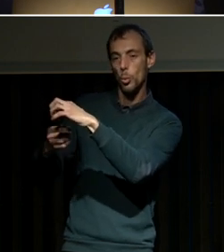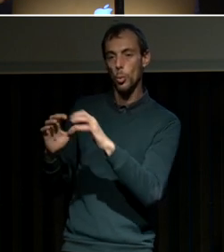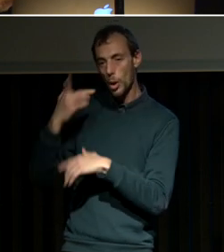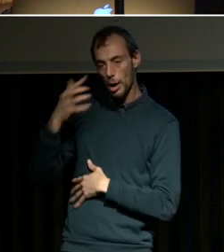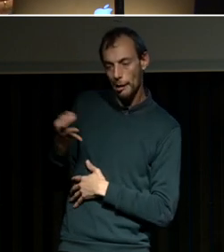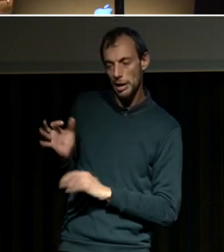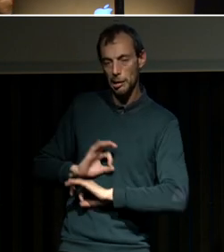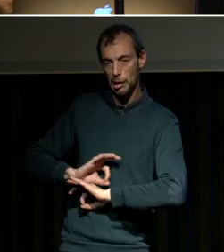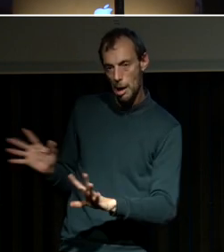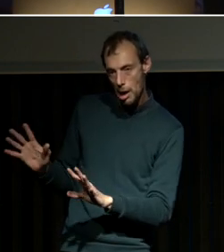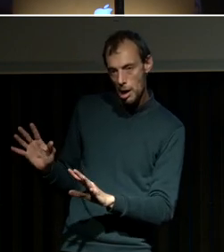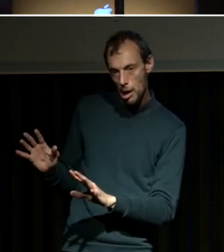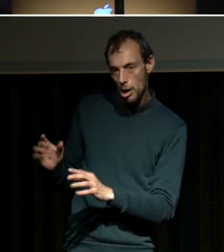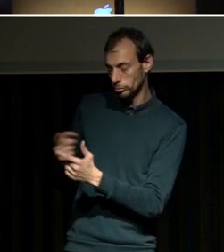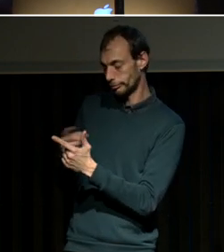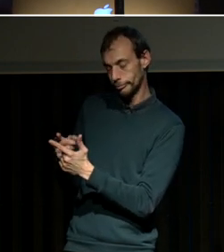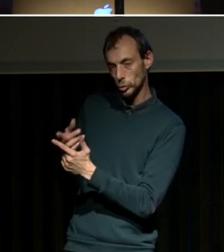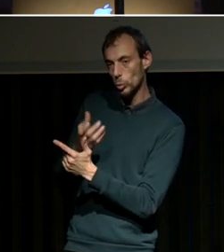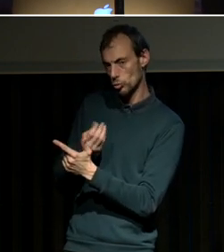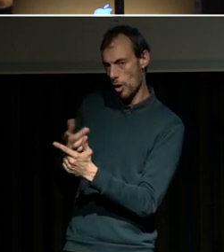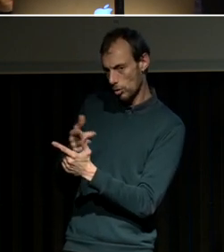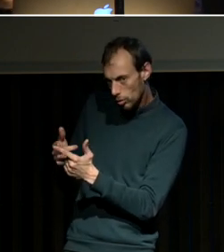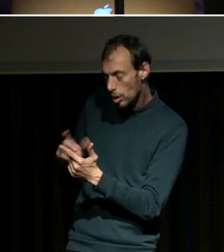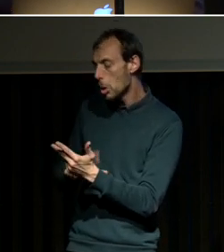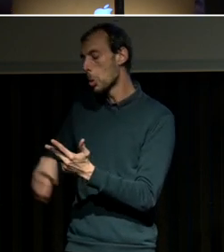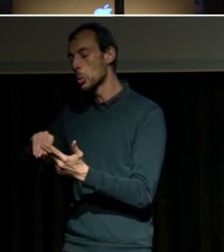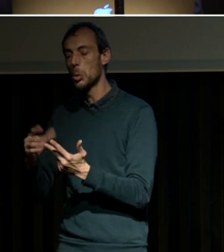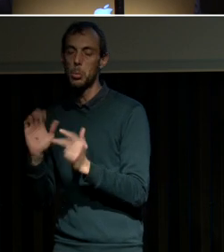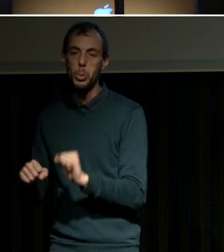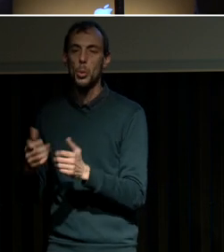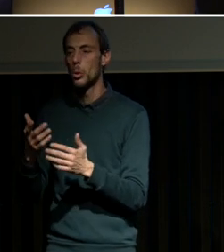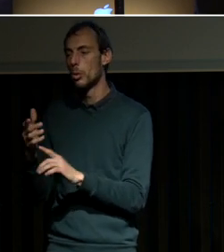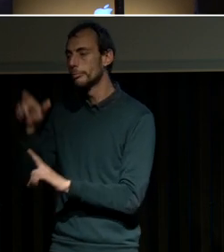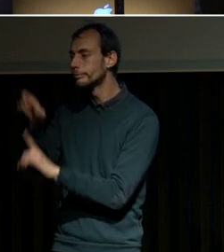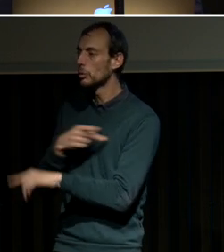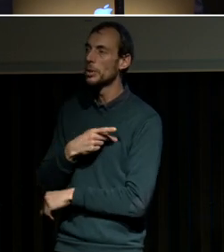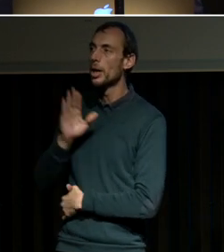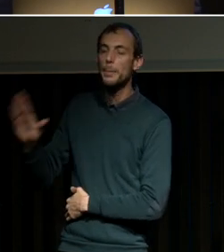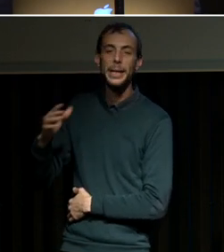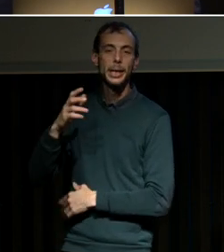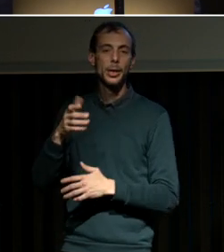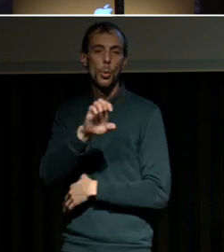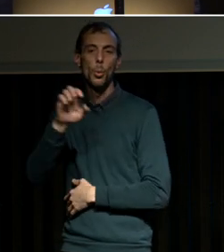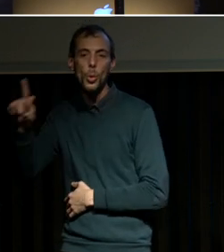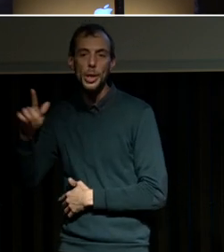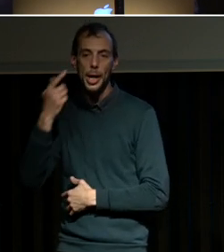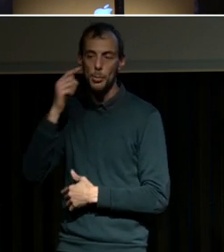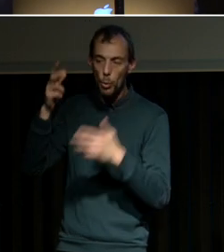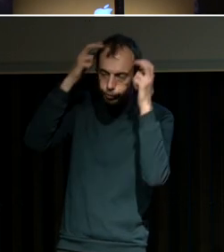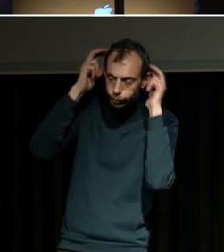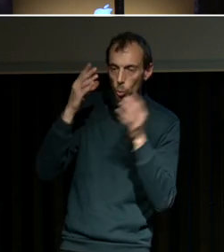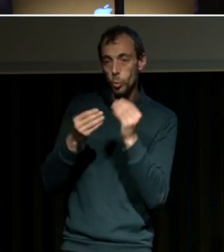un électrophysiologiste qui fait des EEG, soit un radiologue qui fait un examen